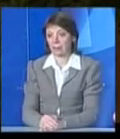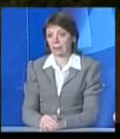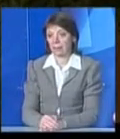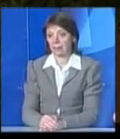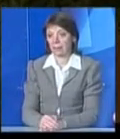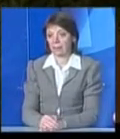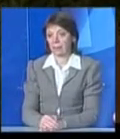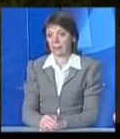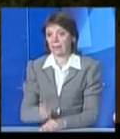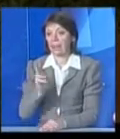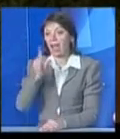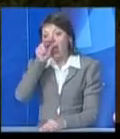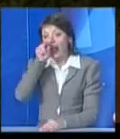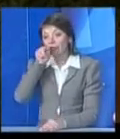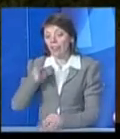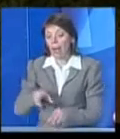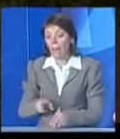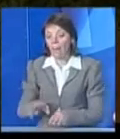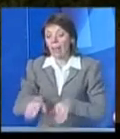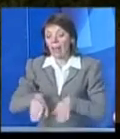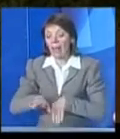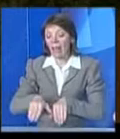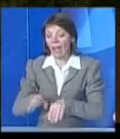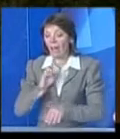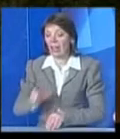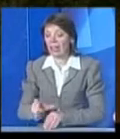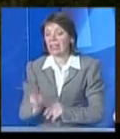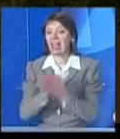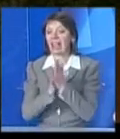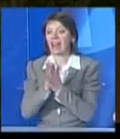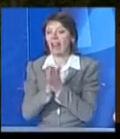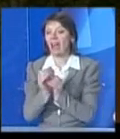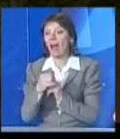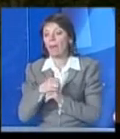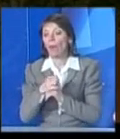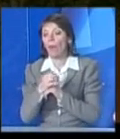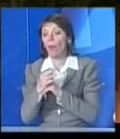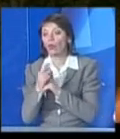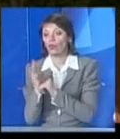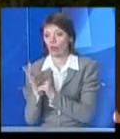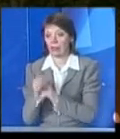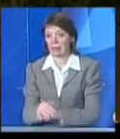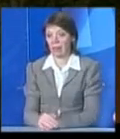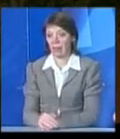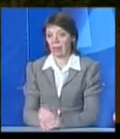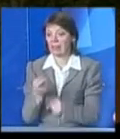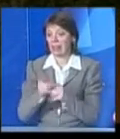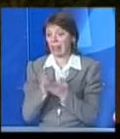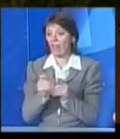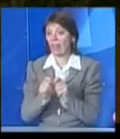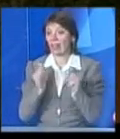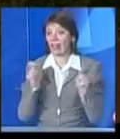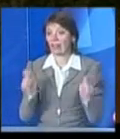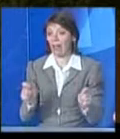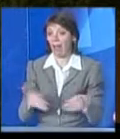качечка пливе в річці, як травичка пробуджується. Все дає свій звук життя.